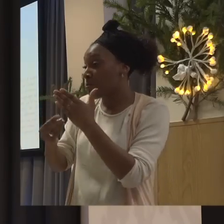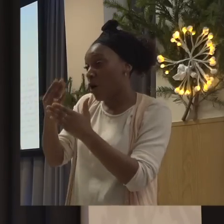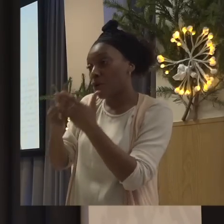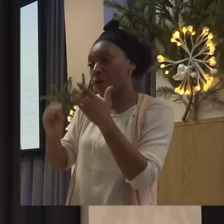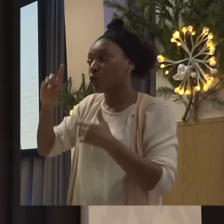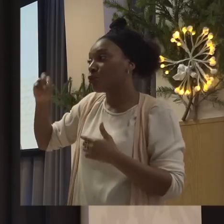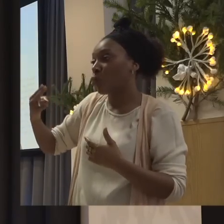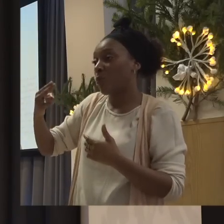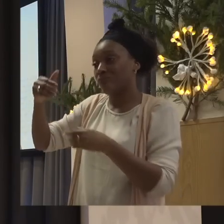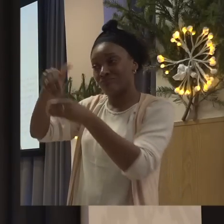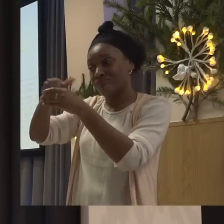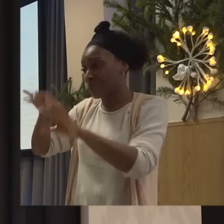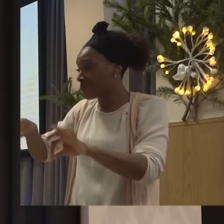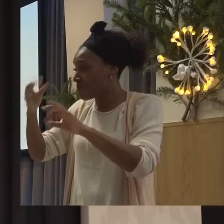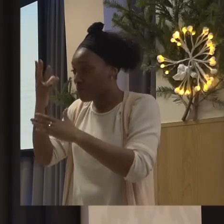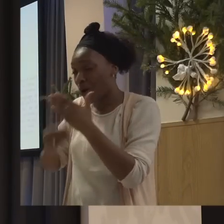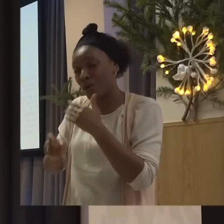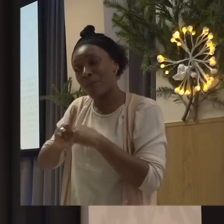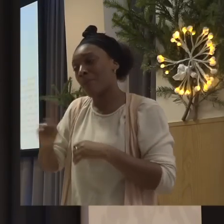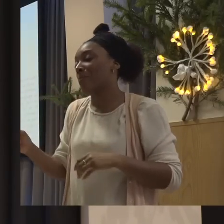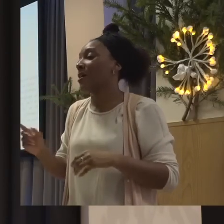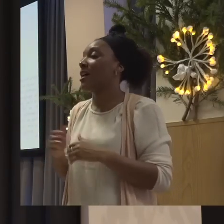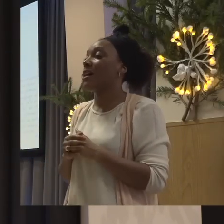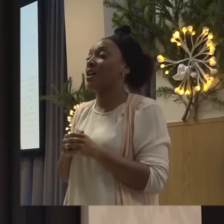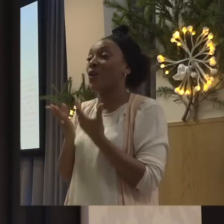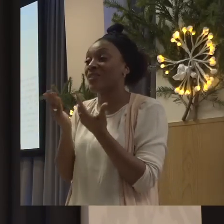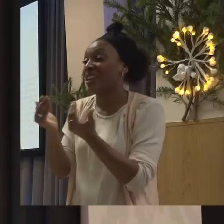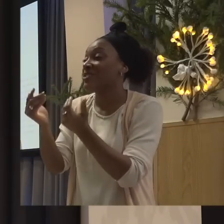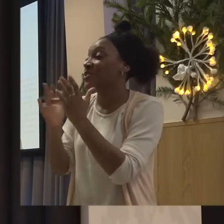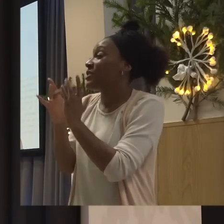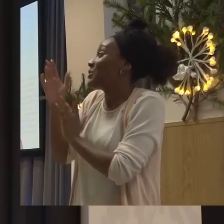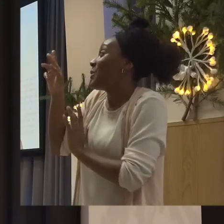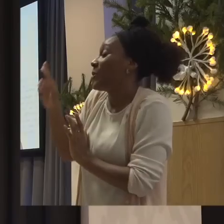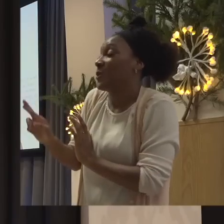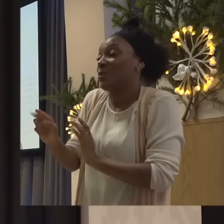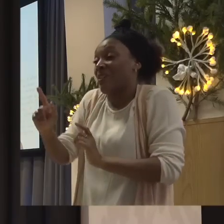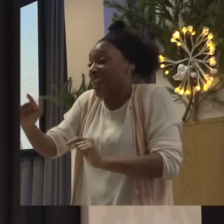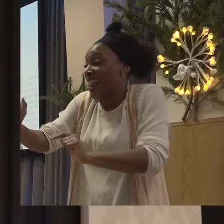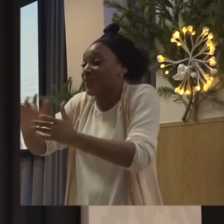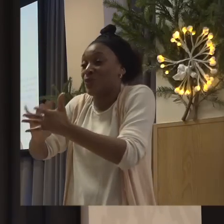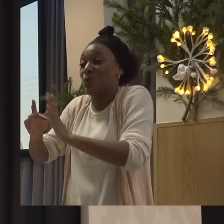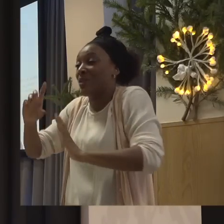la manifestation de notre Seigneur, du retour de notre Seigneur. Vous avez tous les dons.